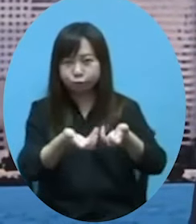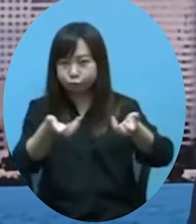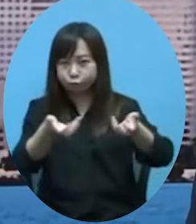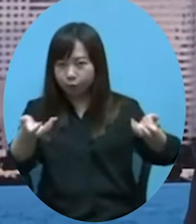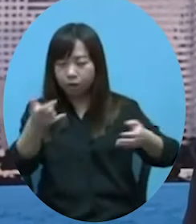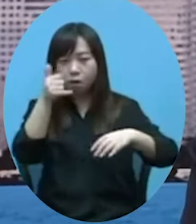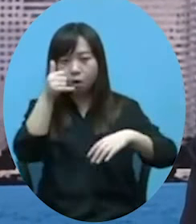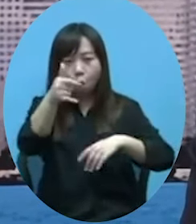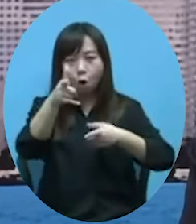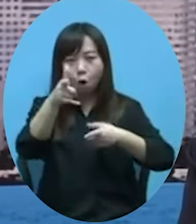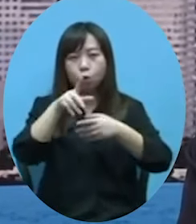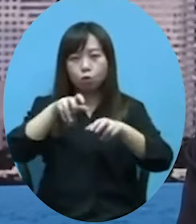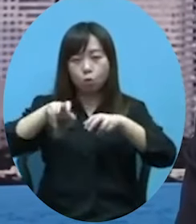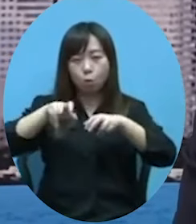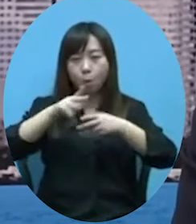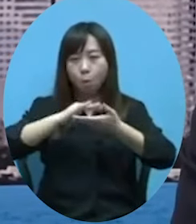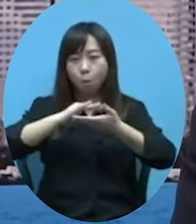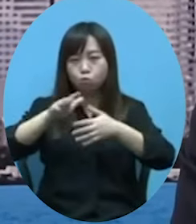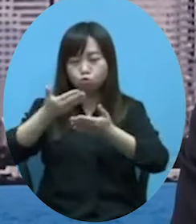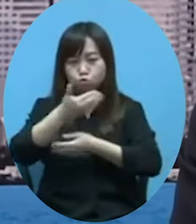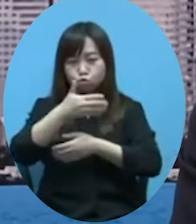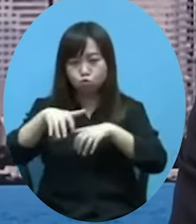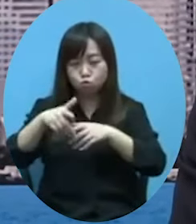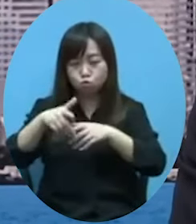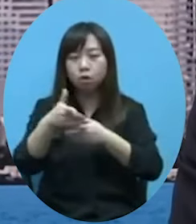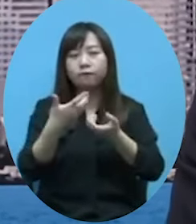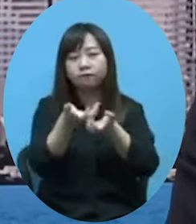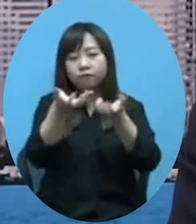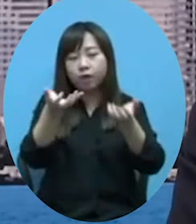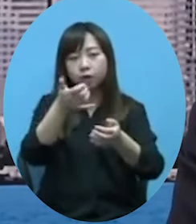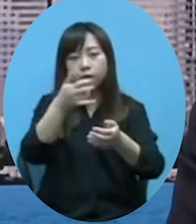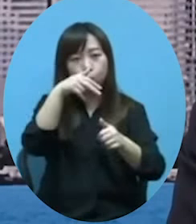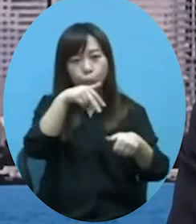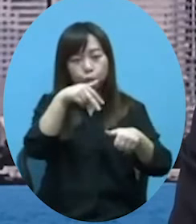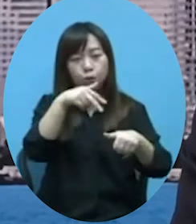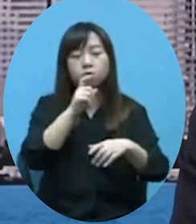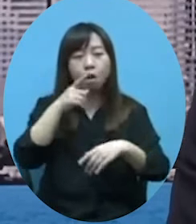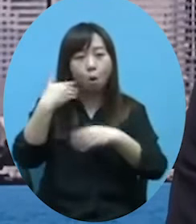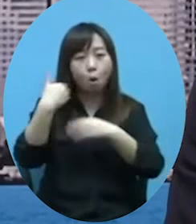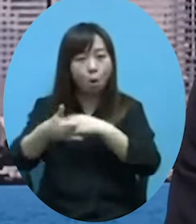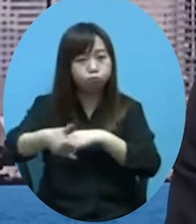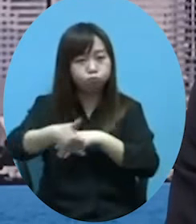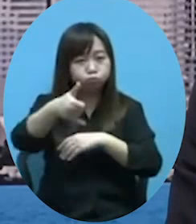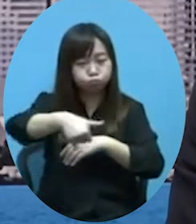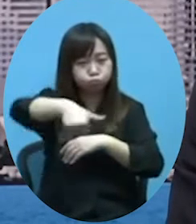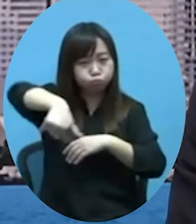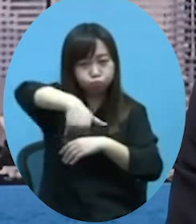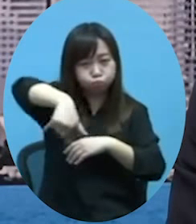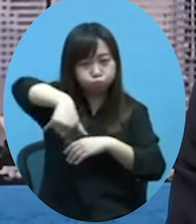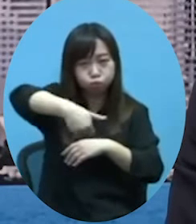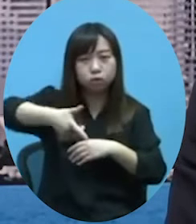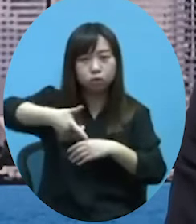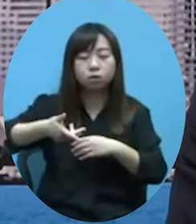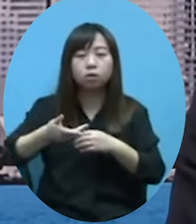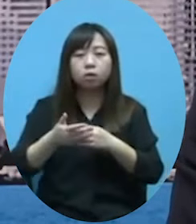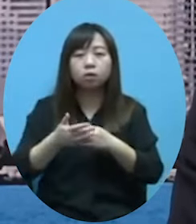還有他們如果是平時現在出街的時候的